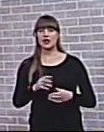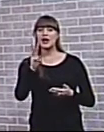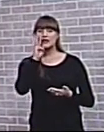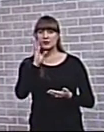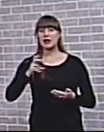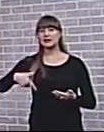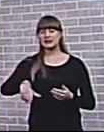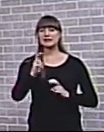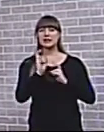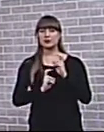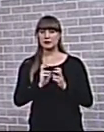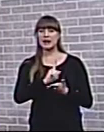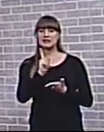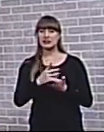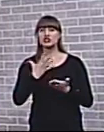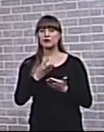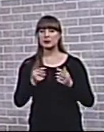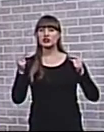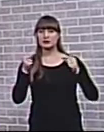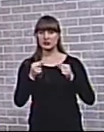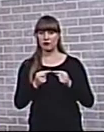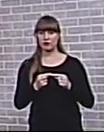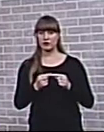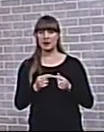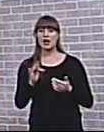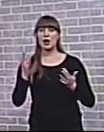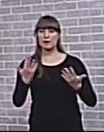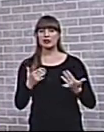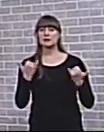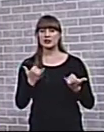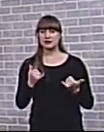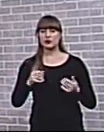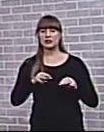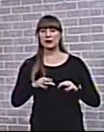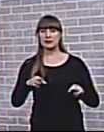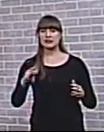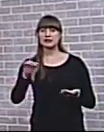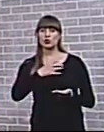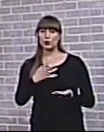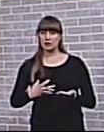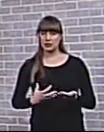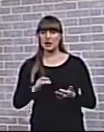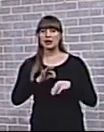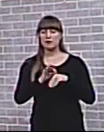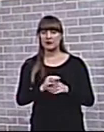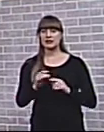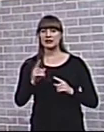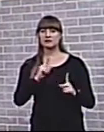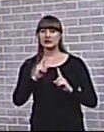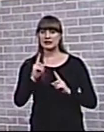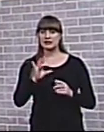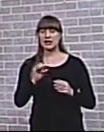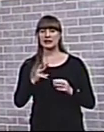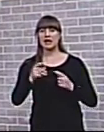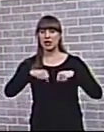Зарплаты на донских предприятиях должны выплачиваться вовремя, потребовал сегодня от министров губернатор. Проводя заседание межведомственной комиссии